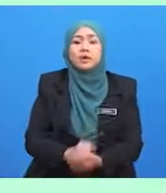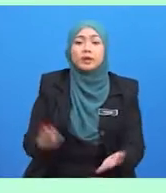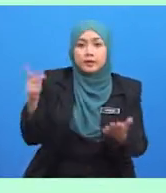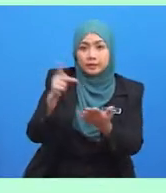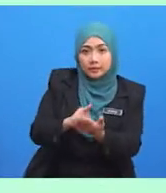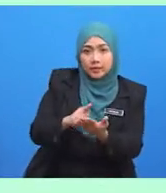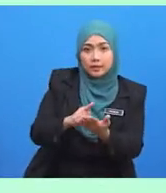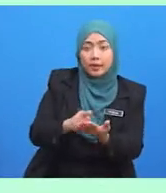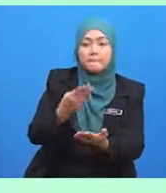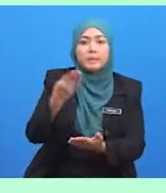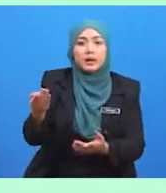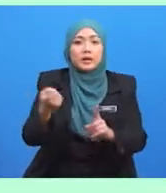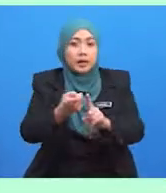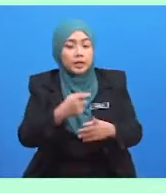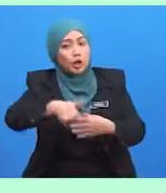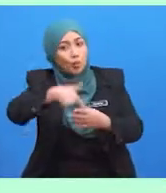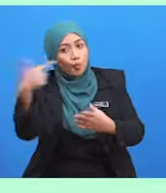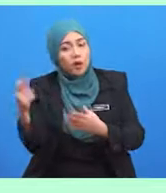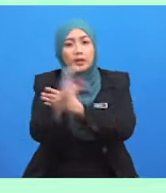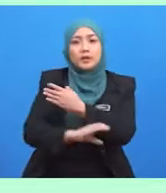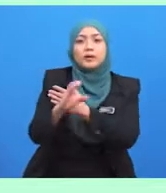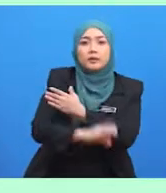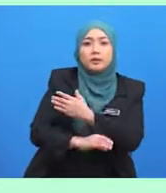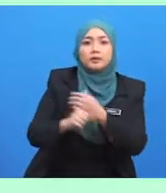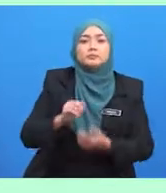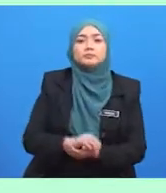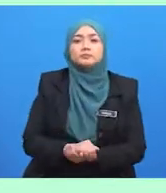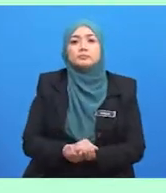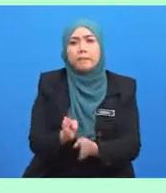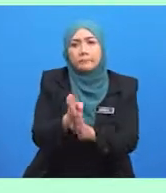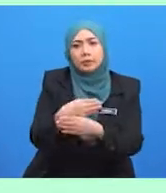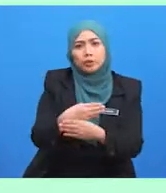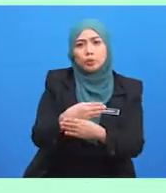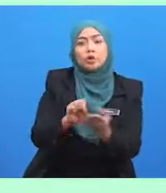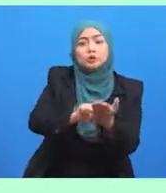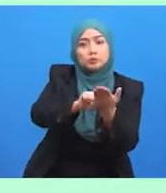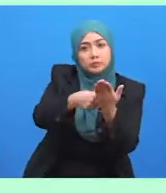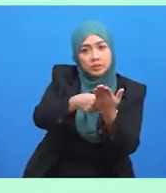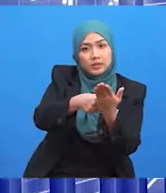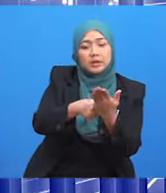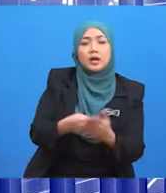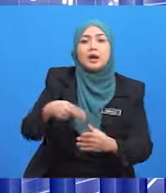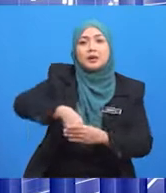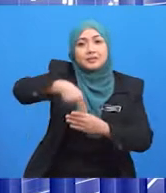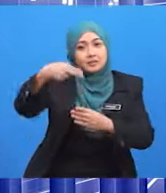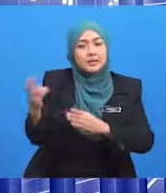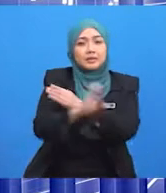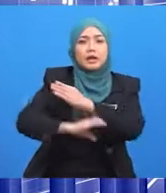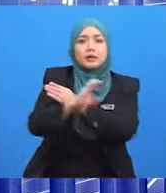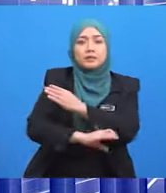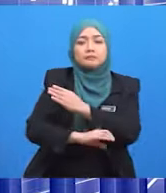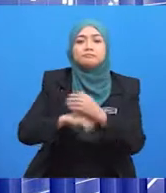diimport dari luar negara. Ia merupakan satu bentuk sumber hasil negara. Ingat lagi apa